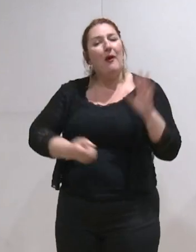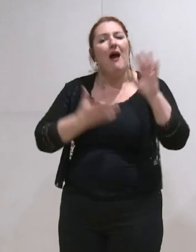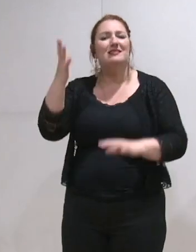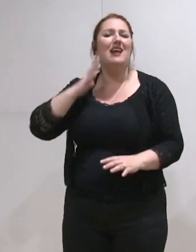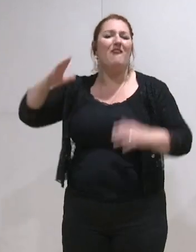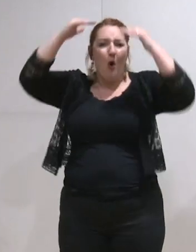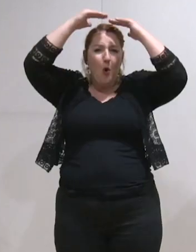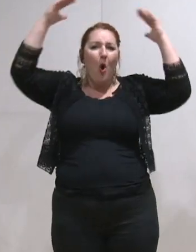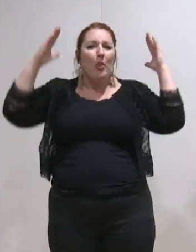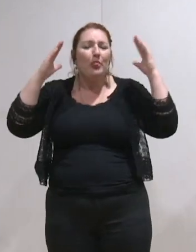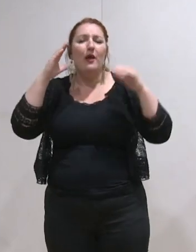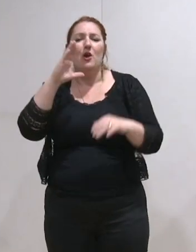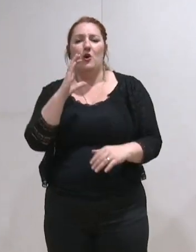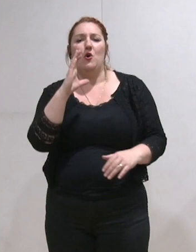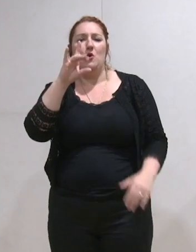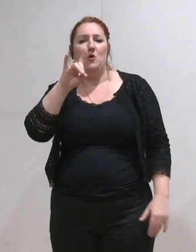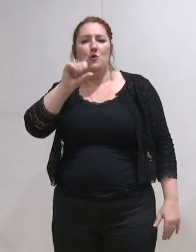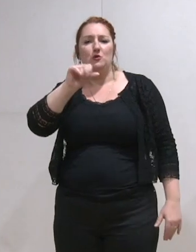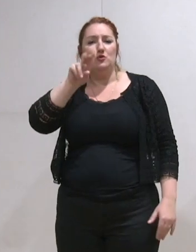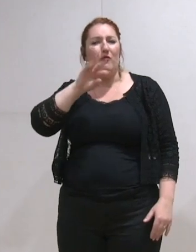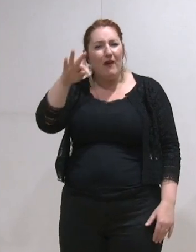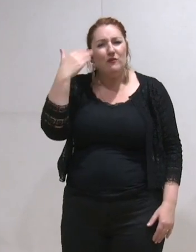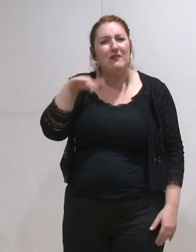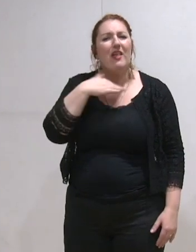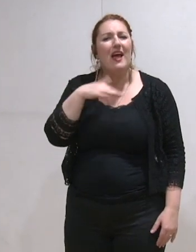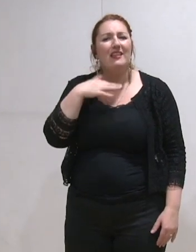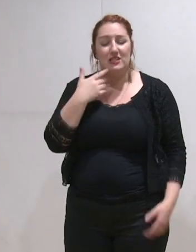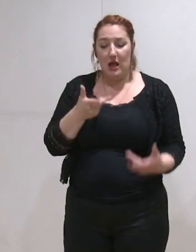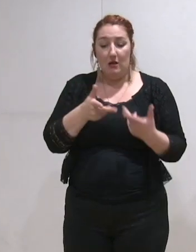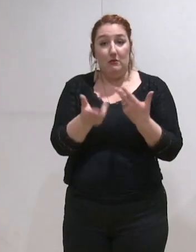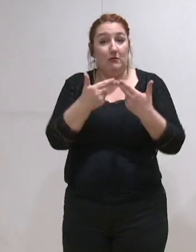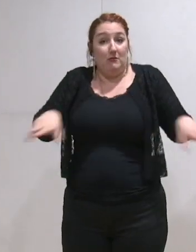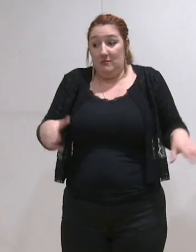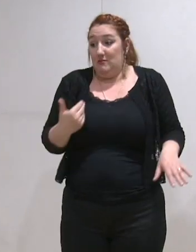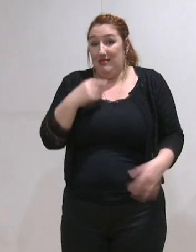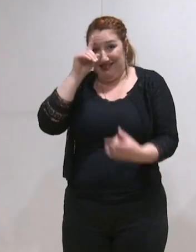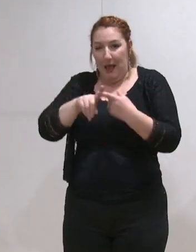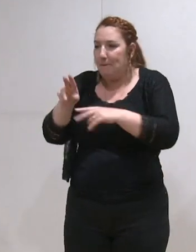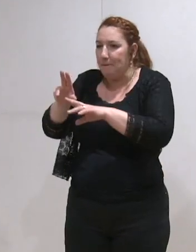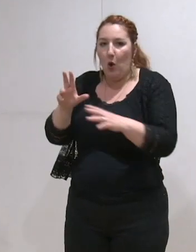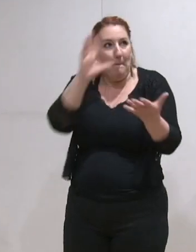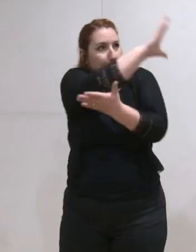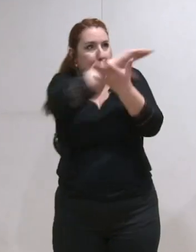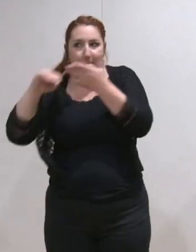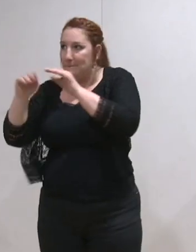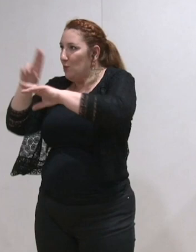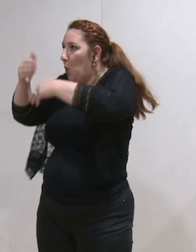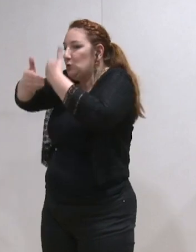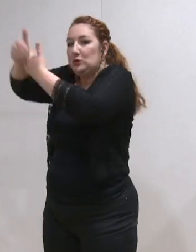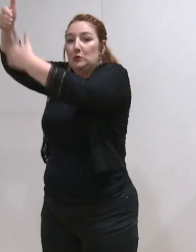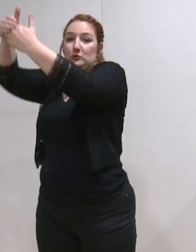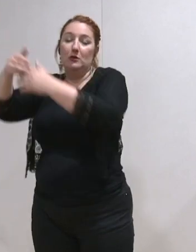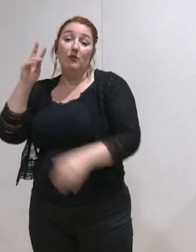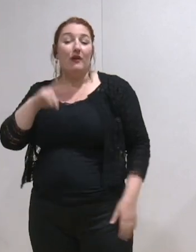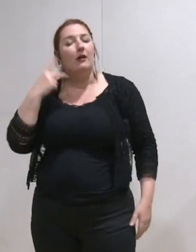qu'on a inauguré en Ardèche une réplique de cette grotte et qui est effectivement la signature probable de ces artistes